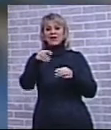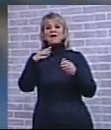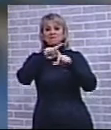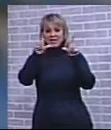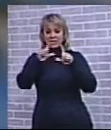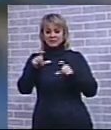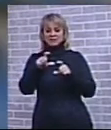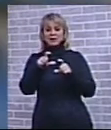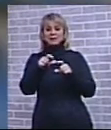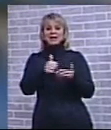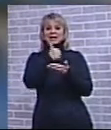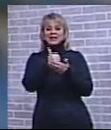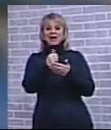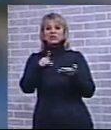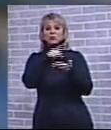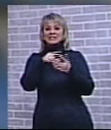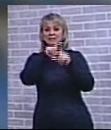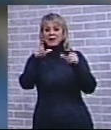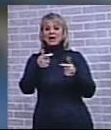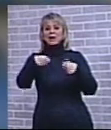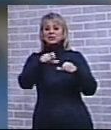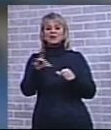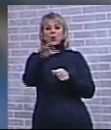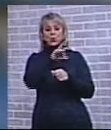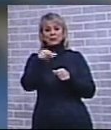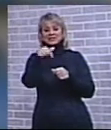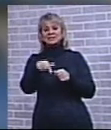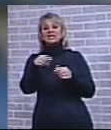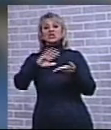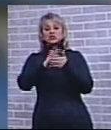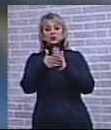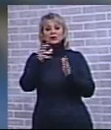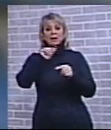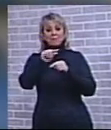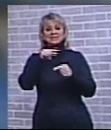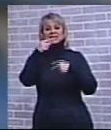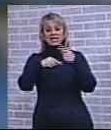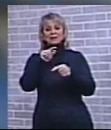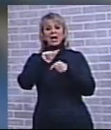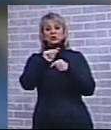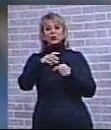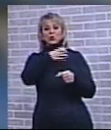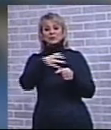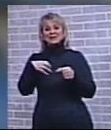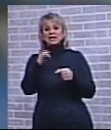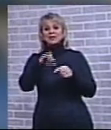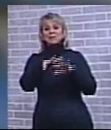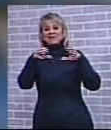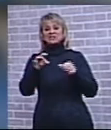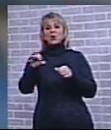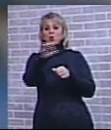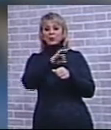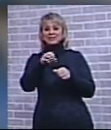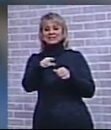ведомствам, главам муниципальных образований области. Ситуация находится под постоянным контролем губернатора и правительства